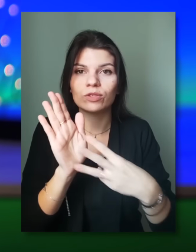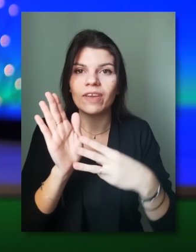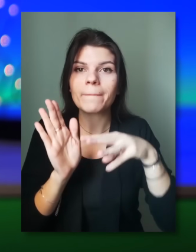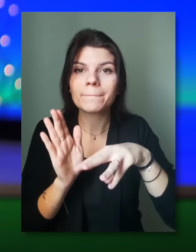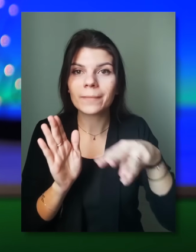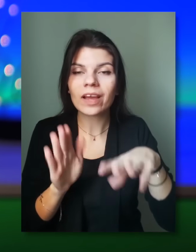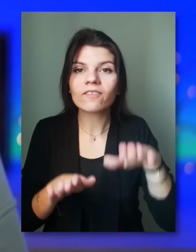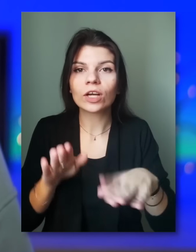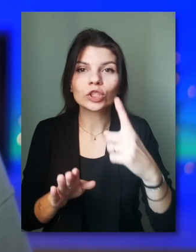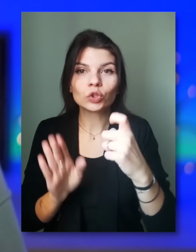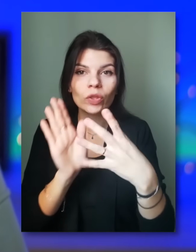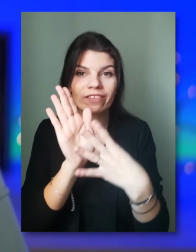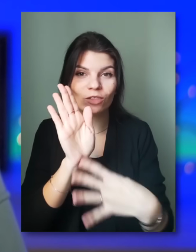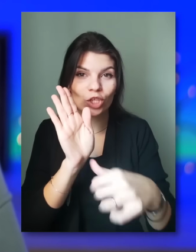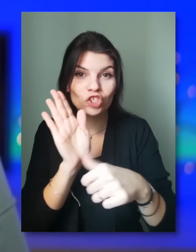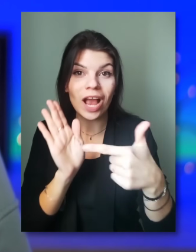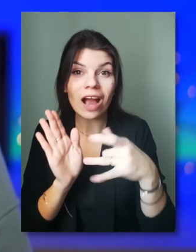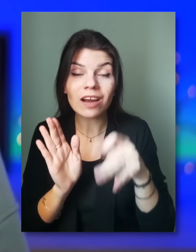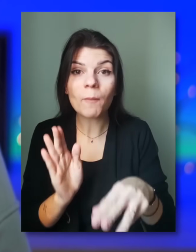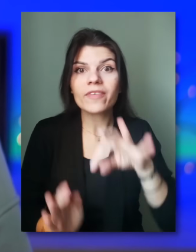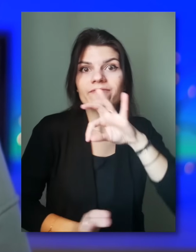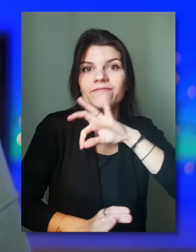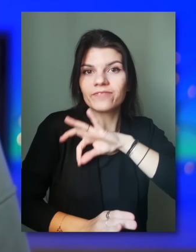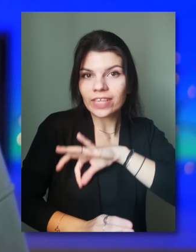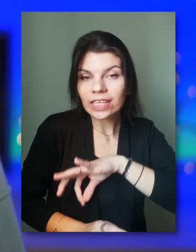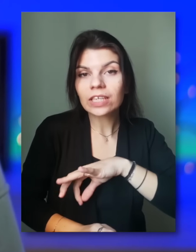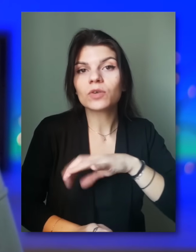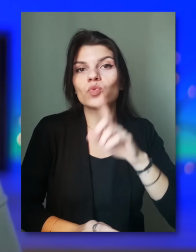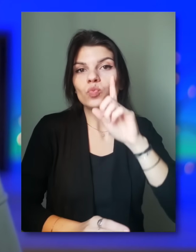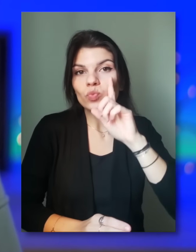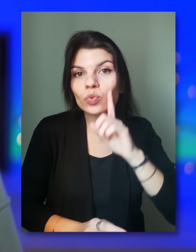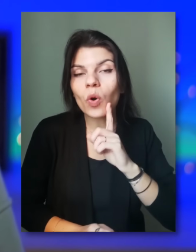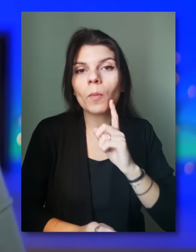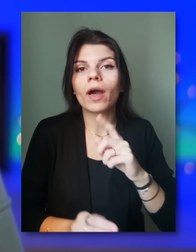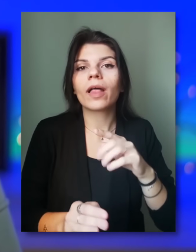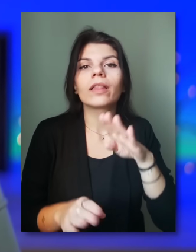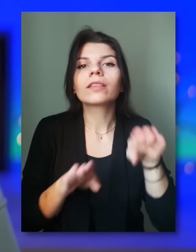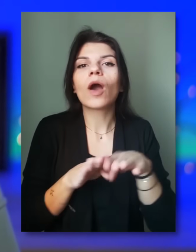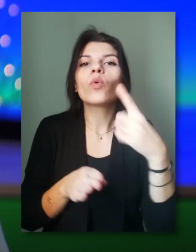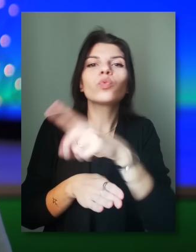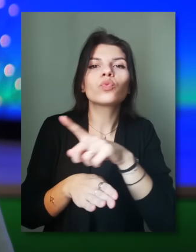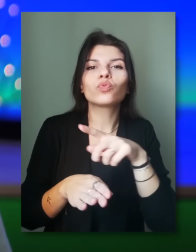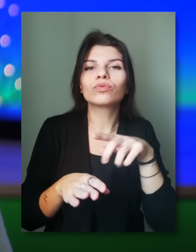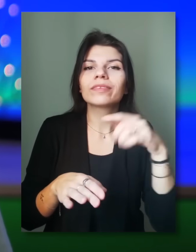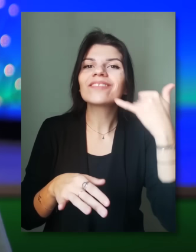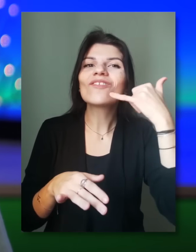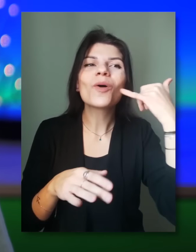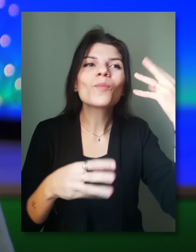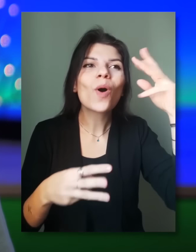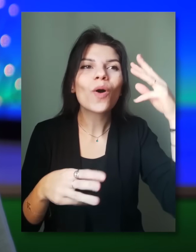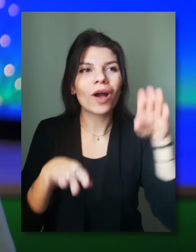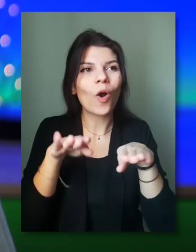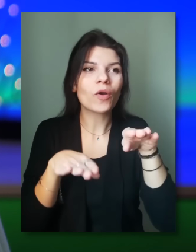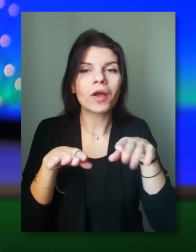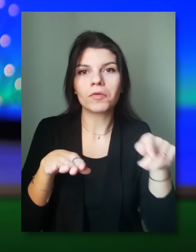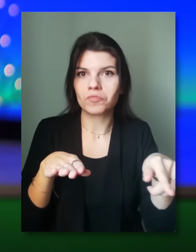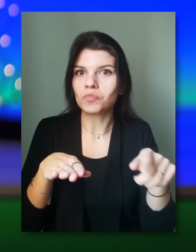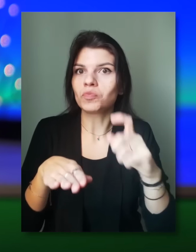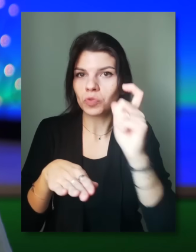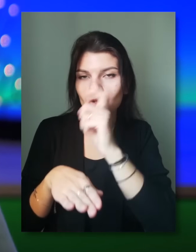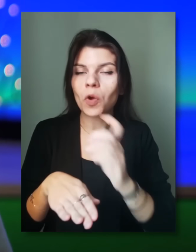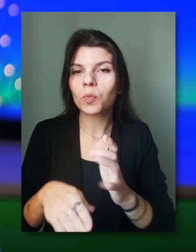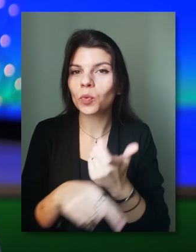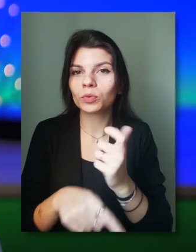товщинавсього7,98ммта вага196гвигідновиділяютьйого середконкурентів.Задня панельвиготовлена ​​